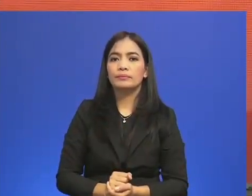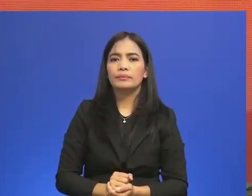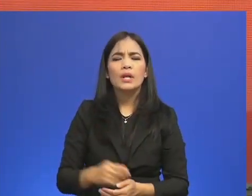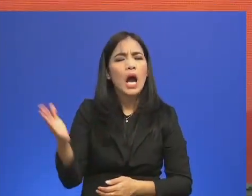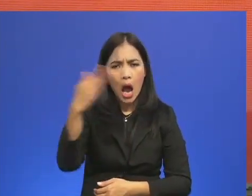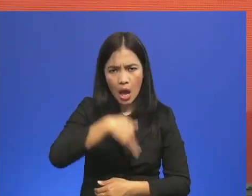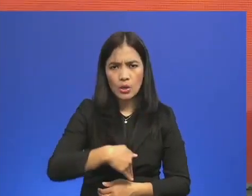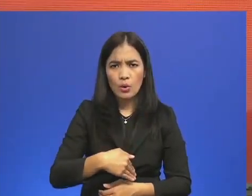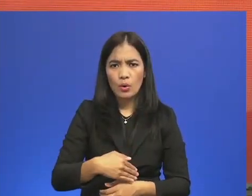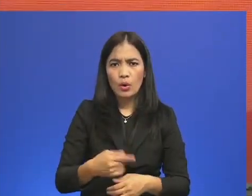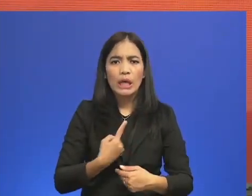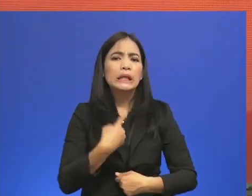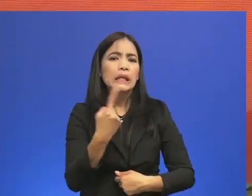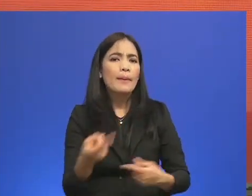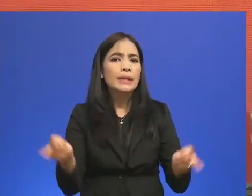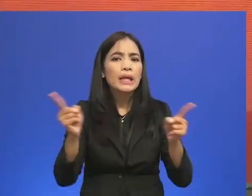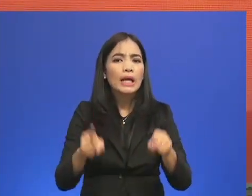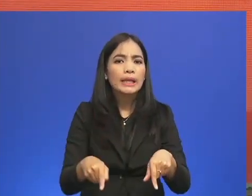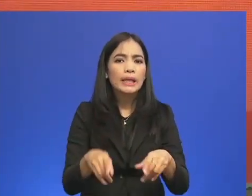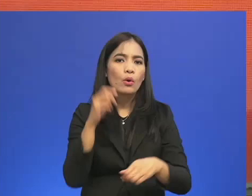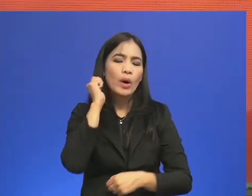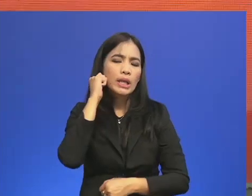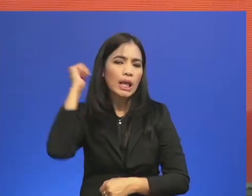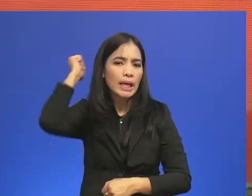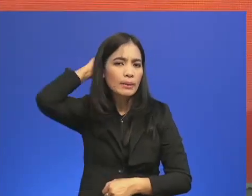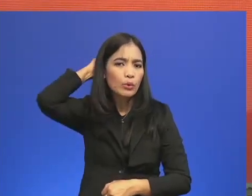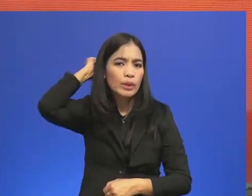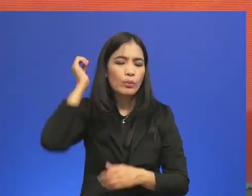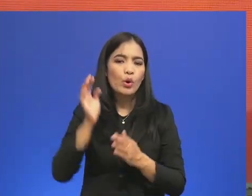Ayo kita menjadi wanita kaum ibu